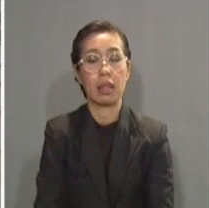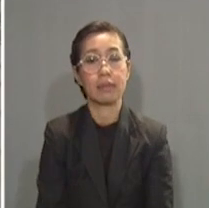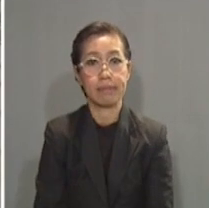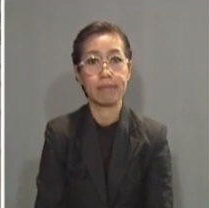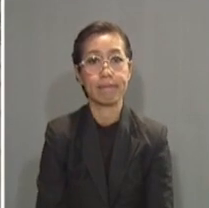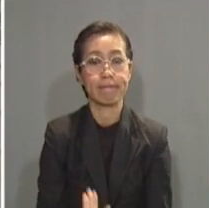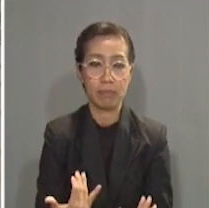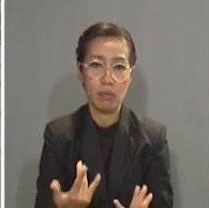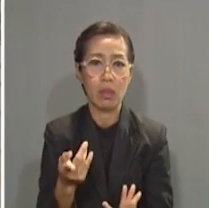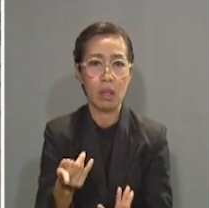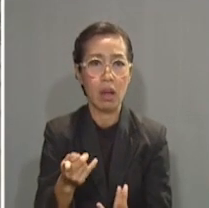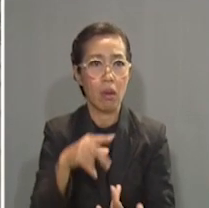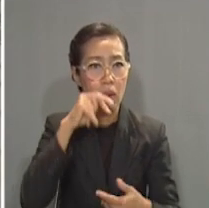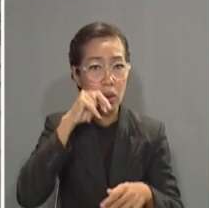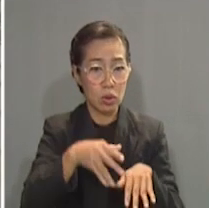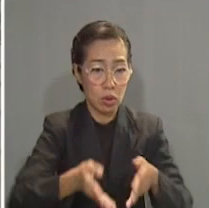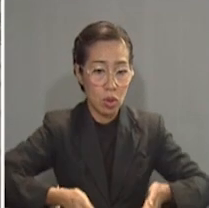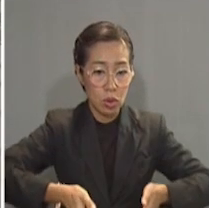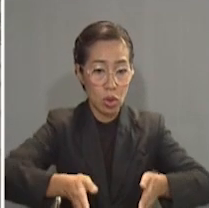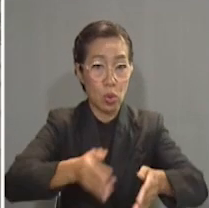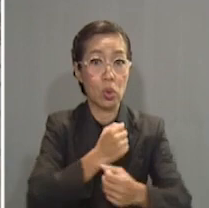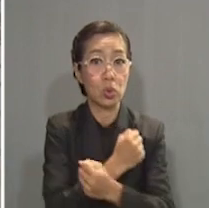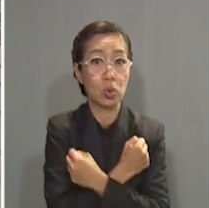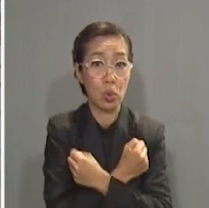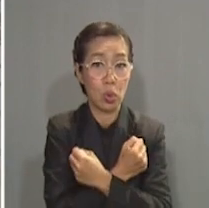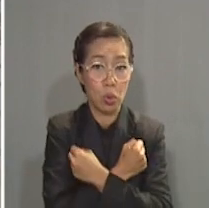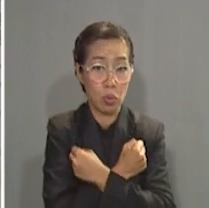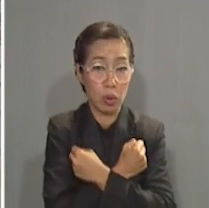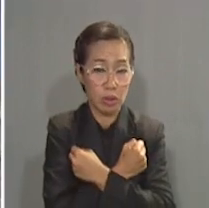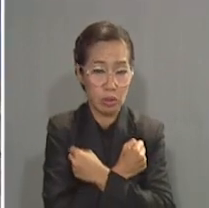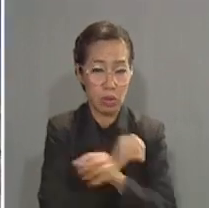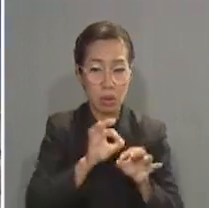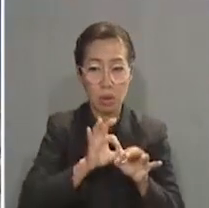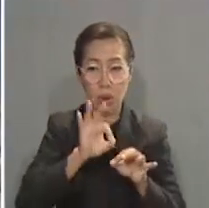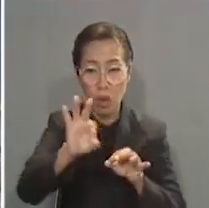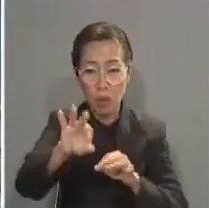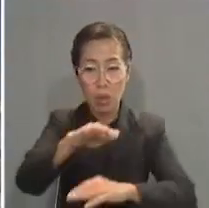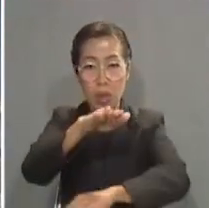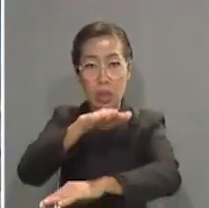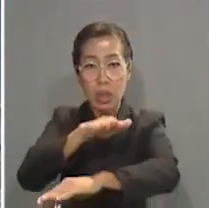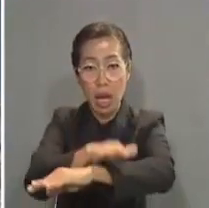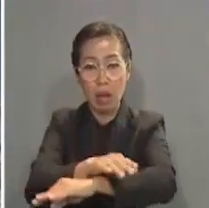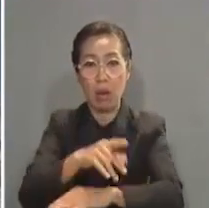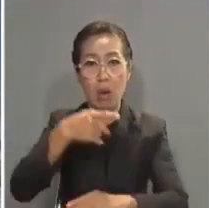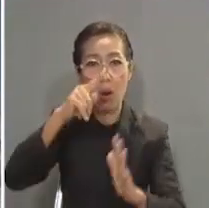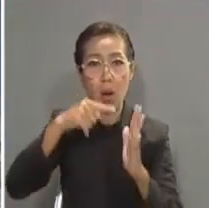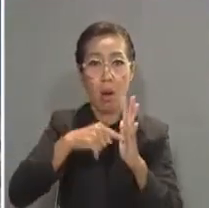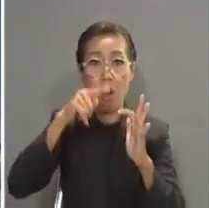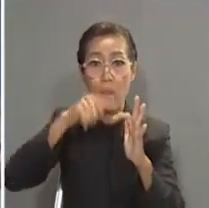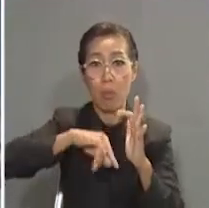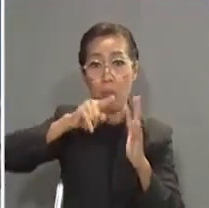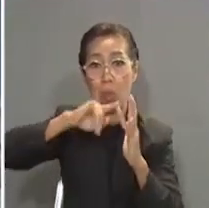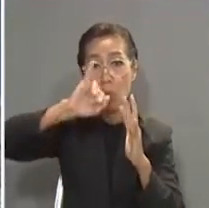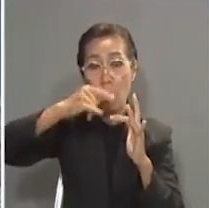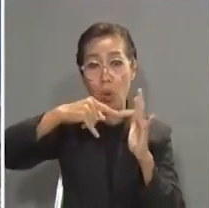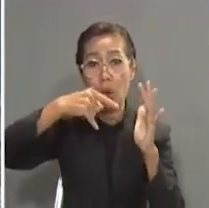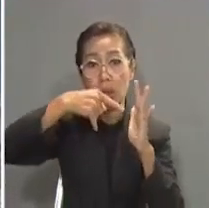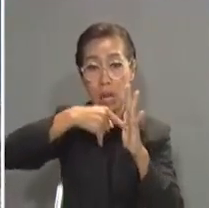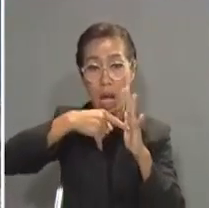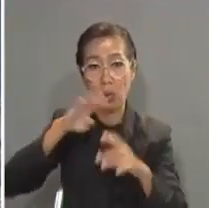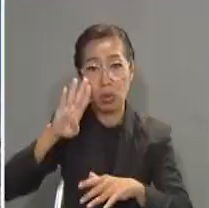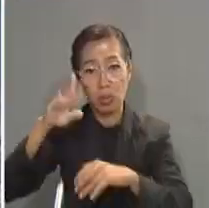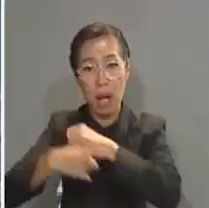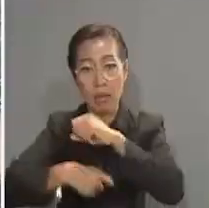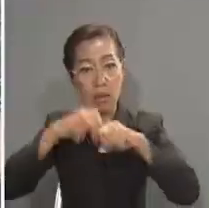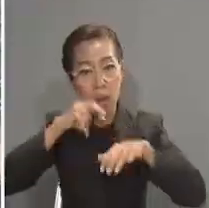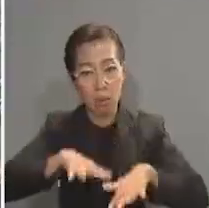แล้วก็ยังทำให้มีน้ำท่วถนมสุขุวิทยไปถงบริเวณแยกปดเจาสมีงพลายลมถงบางช่วงของถนนบางนาตราจด้วยดจมวธ